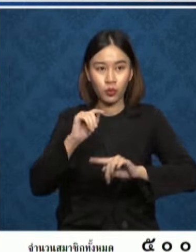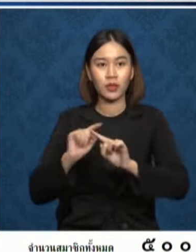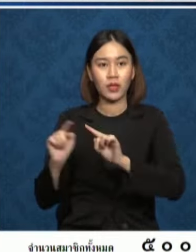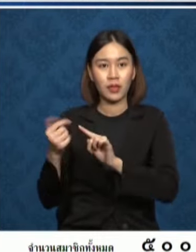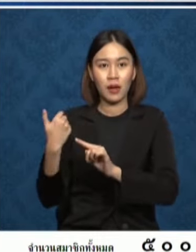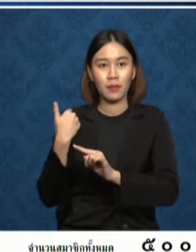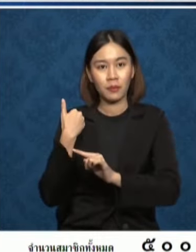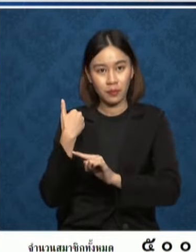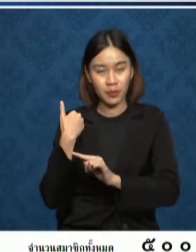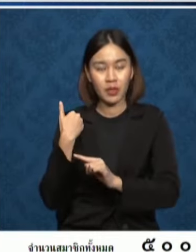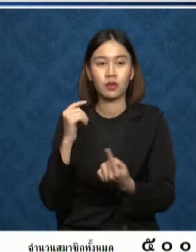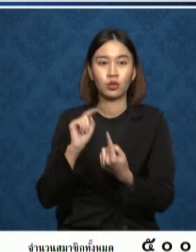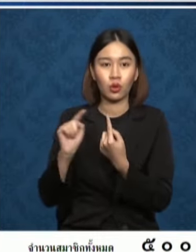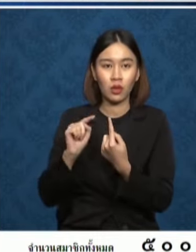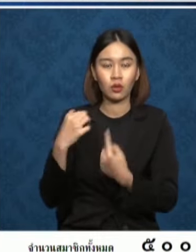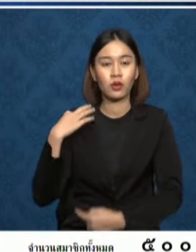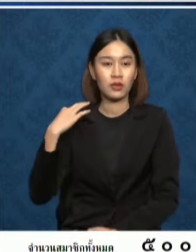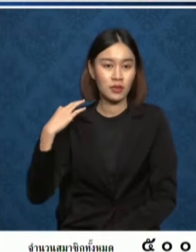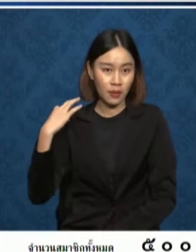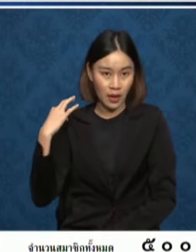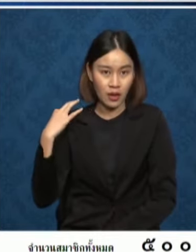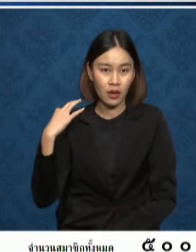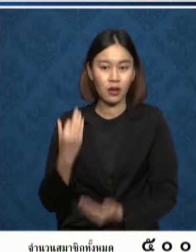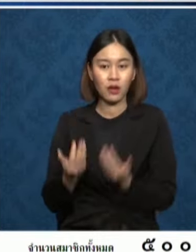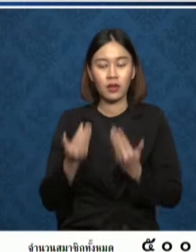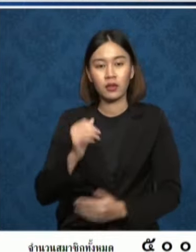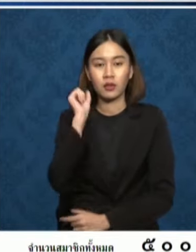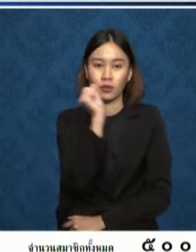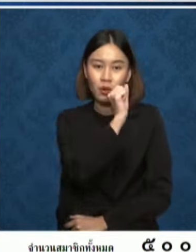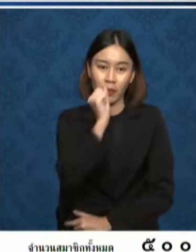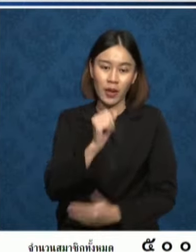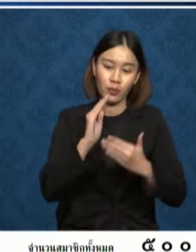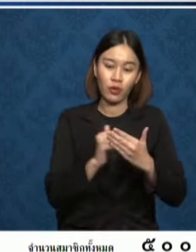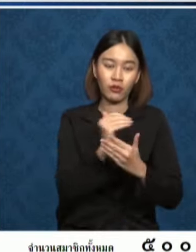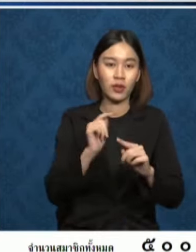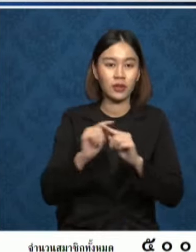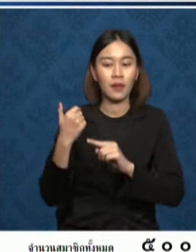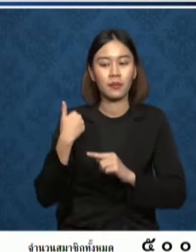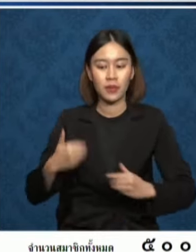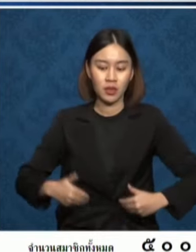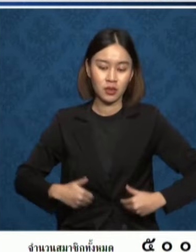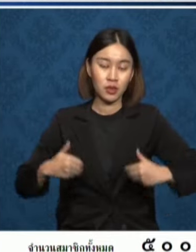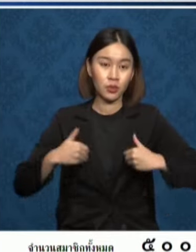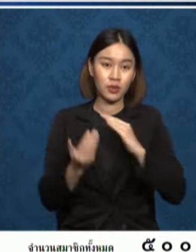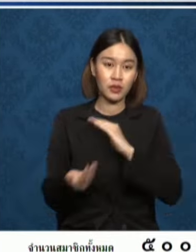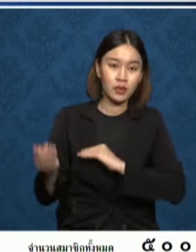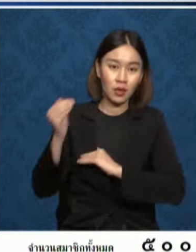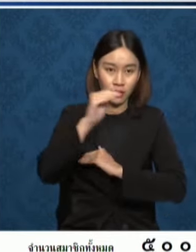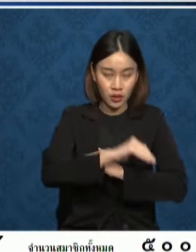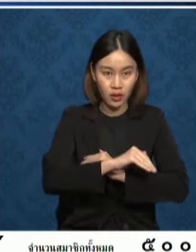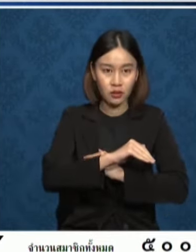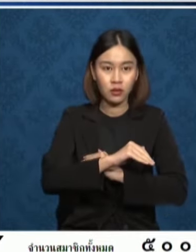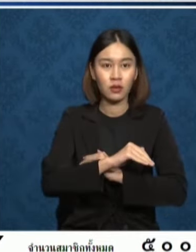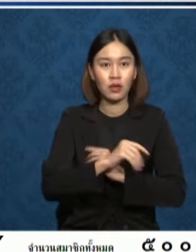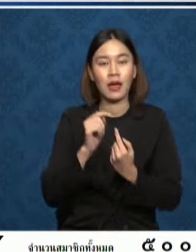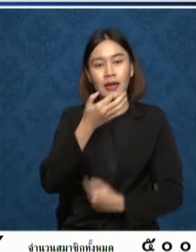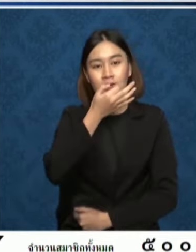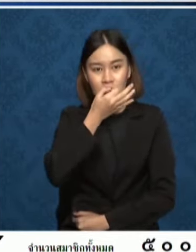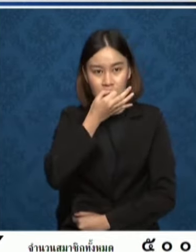มันมีเพียงมากกว่าเพียงแค่เสื้อผ้าหรือบทเพลงมันมีเรื่องวิถีชีวิตมันมีเรื่อง